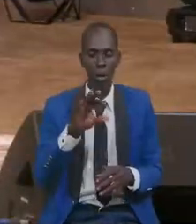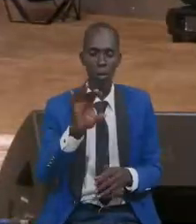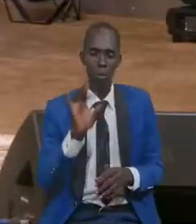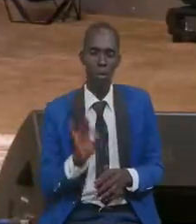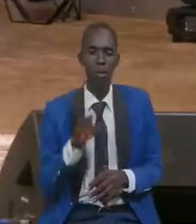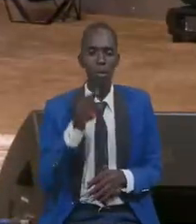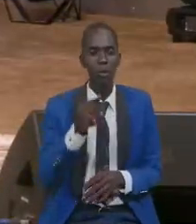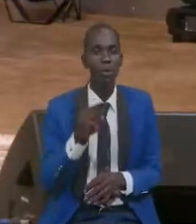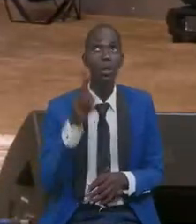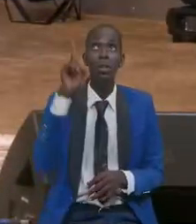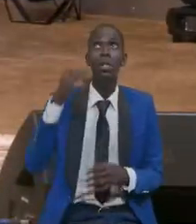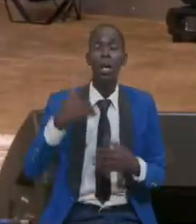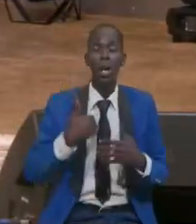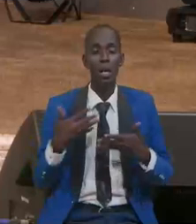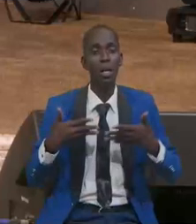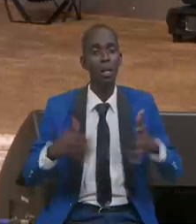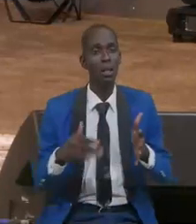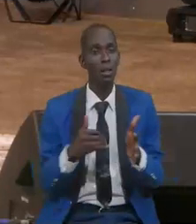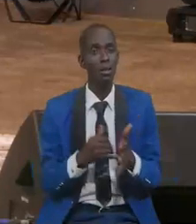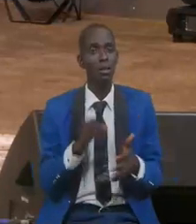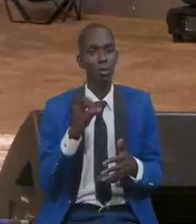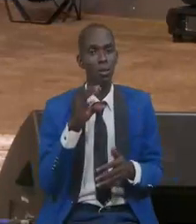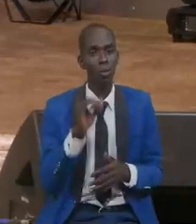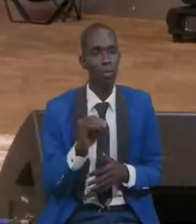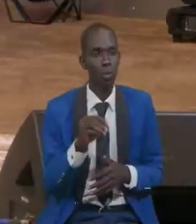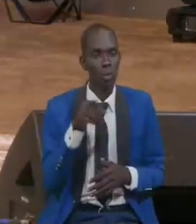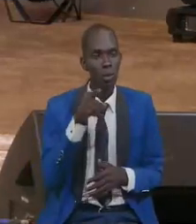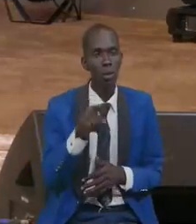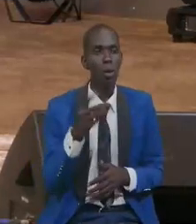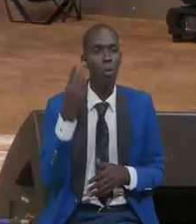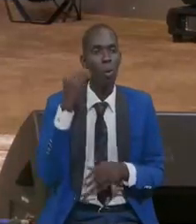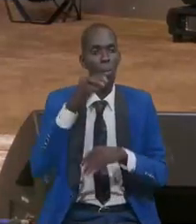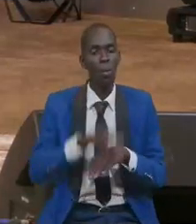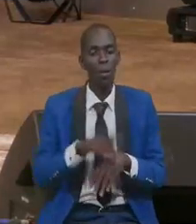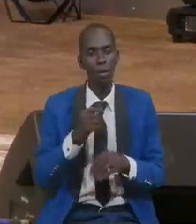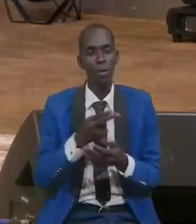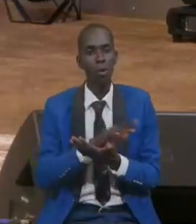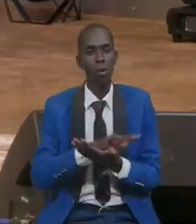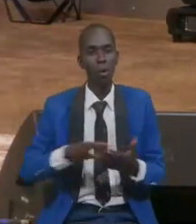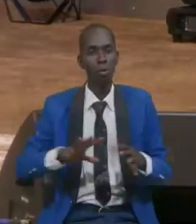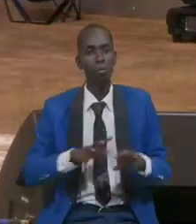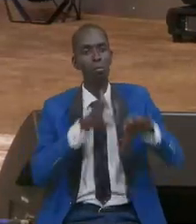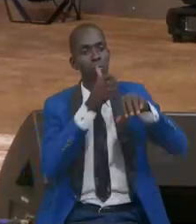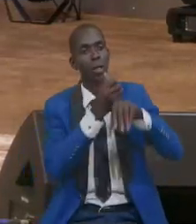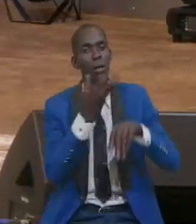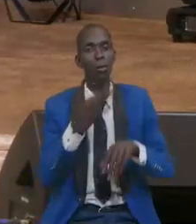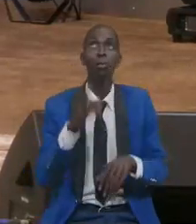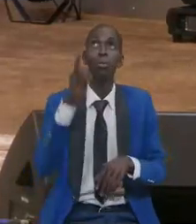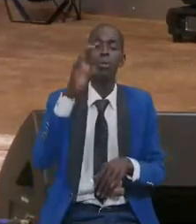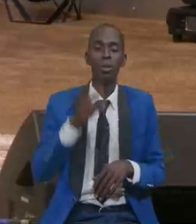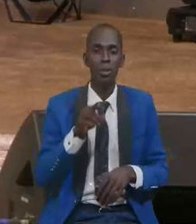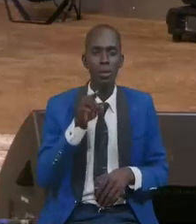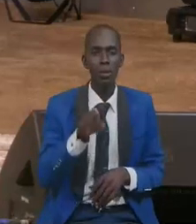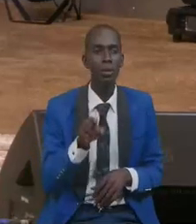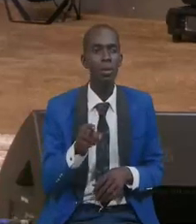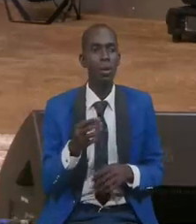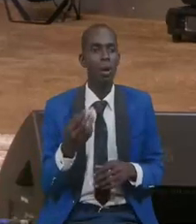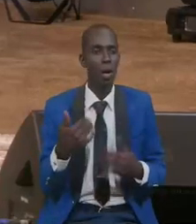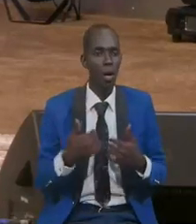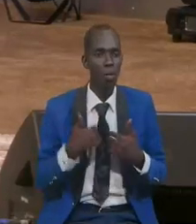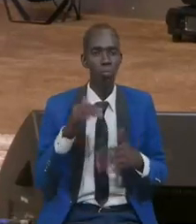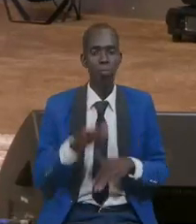placé. Quand je t'ai placé, maintenant, comment tu peux te lever contre celui qui t'a placé? Et tu marchais sur la sainte montagne de Dieu. Et tu marchais